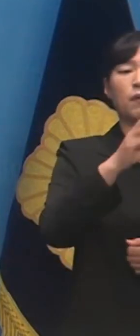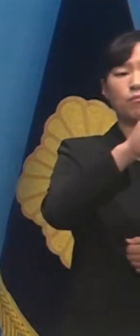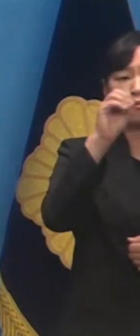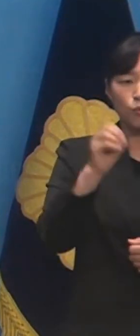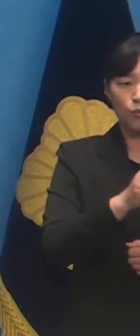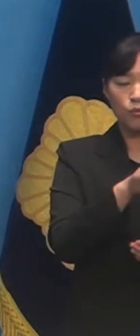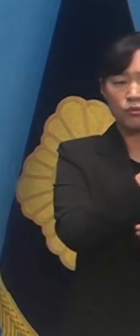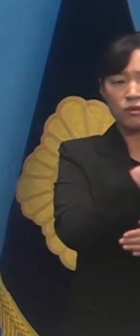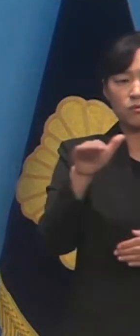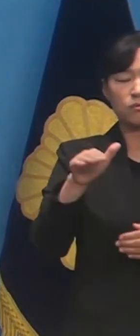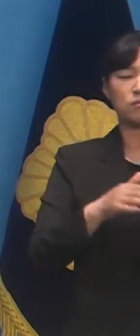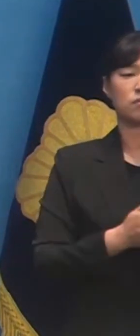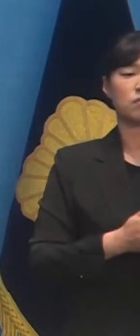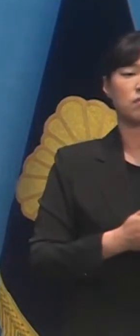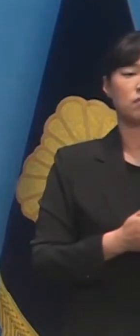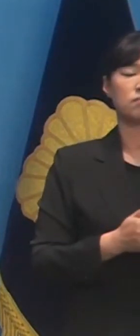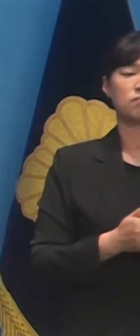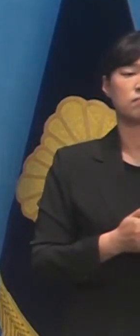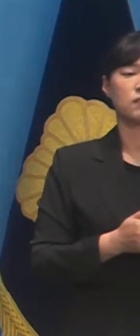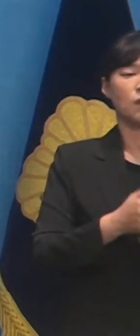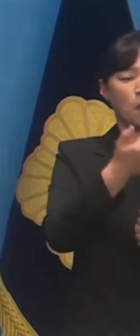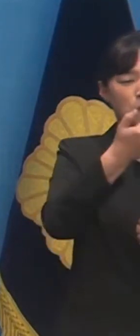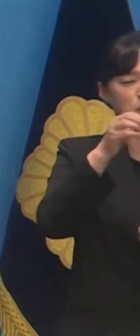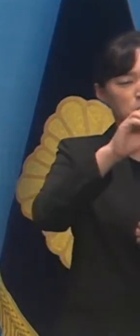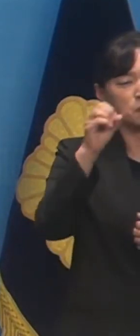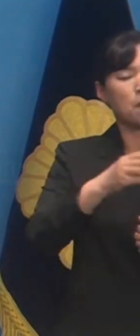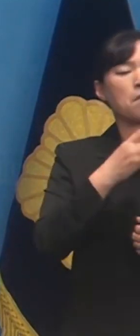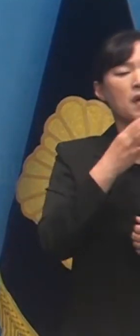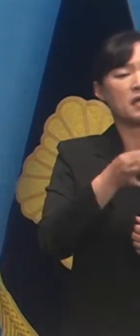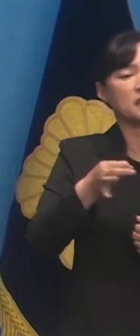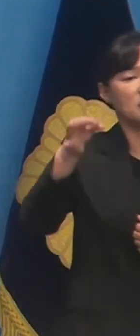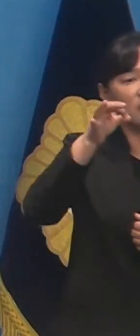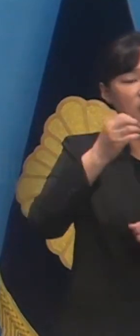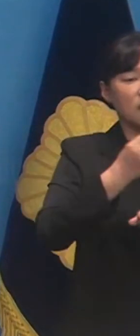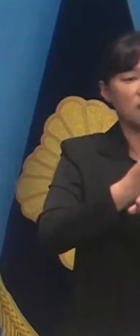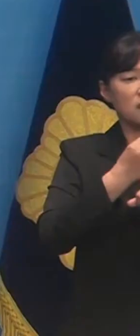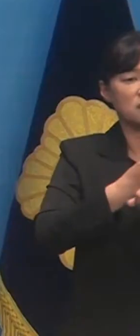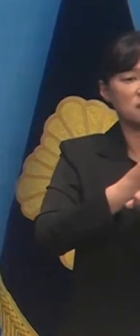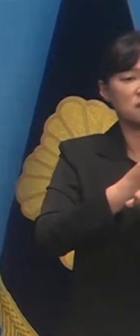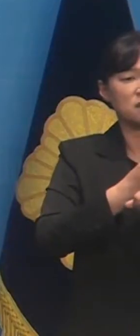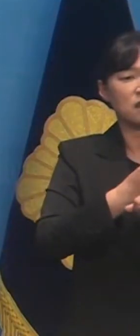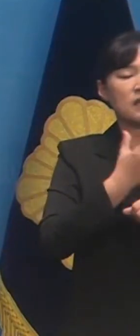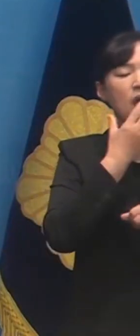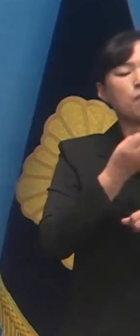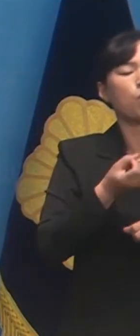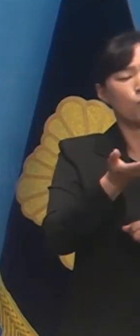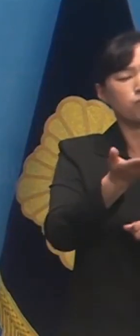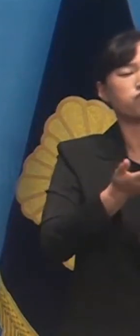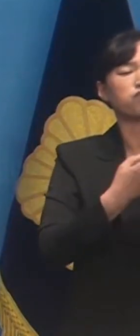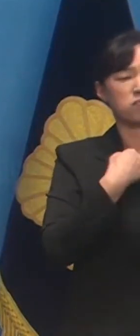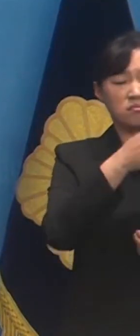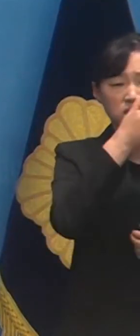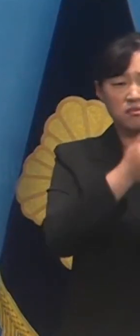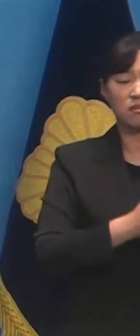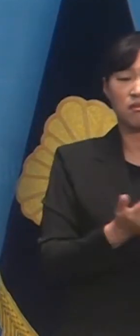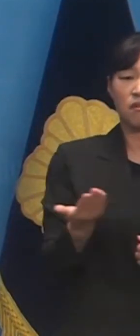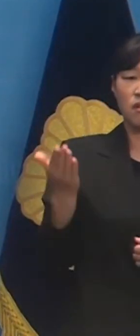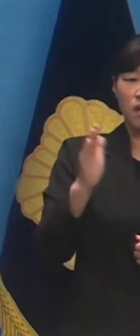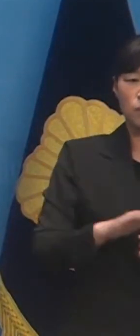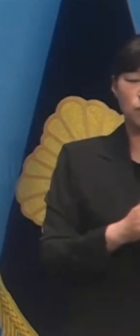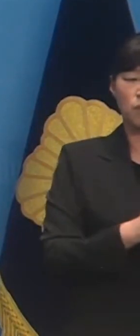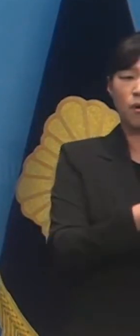300%를 기준으로 고작 50% 인상이라는 극단적 양보안까지 제시한 바 있습니다.